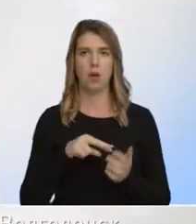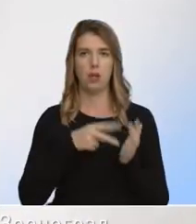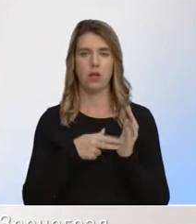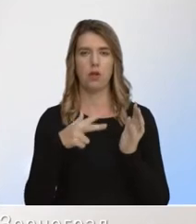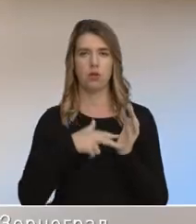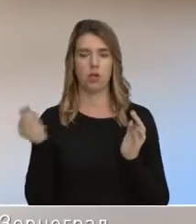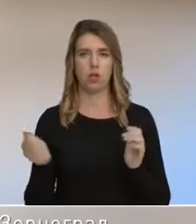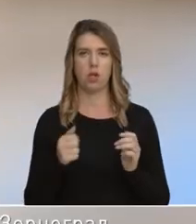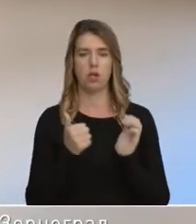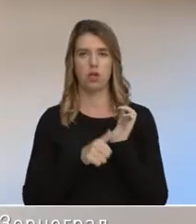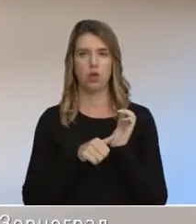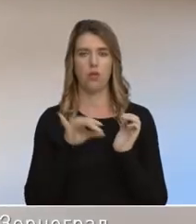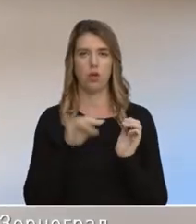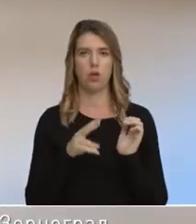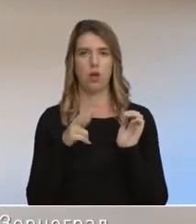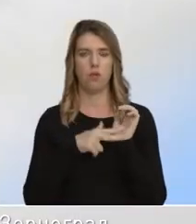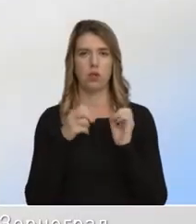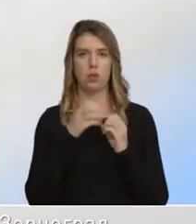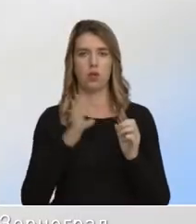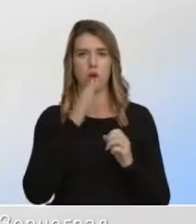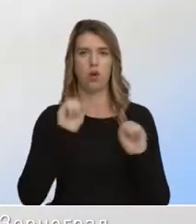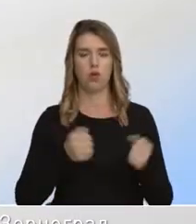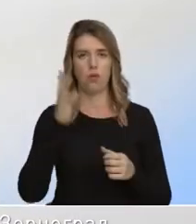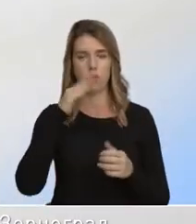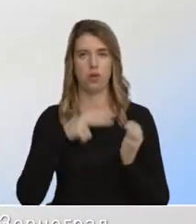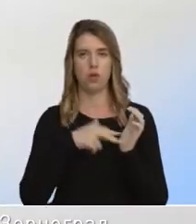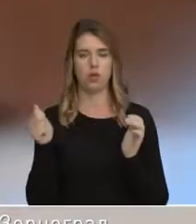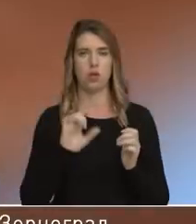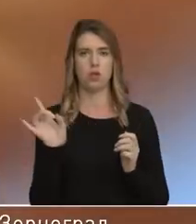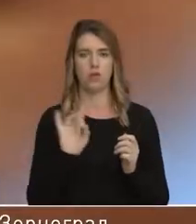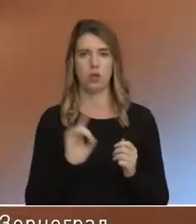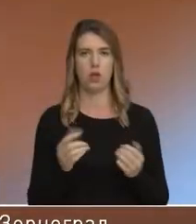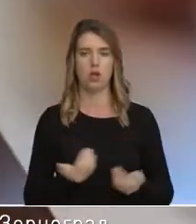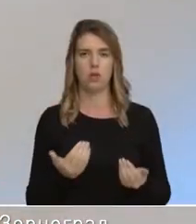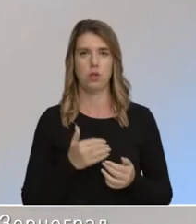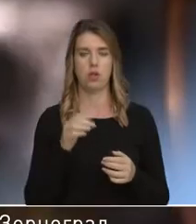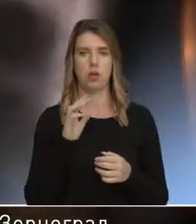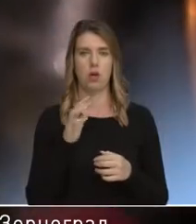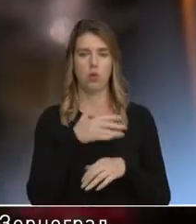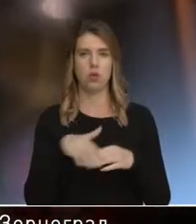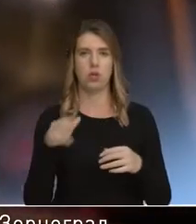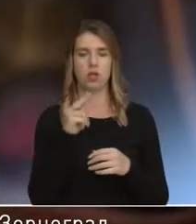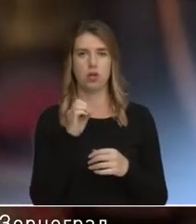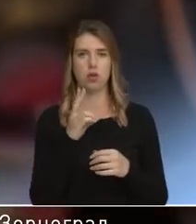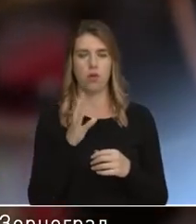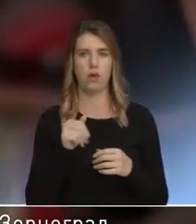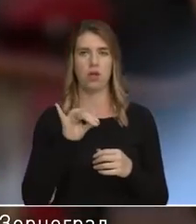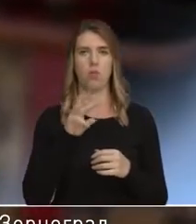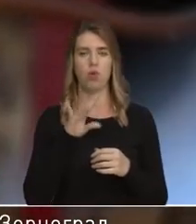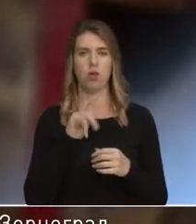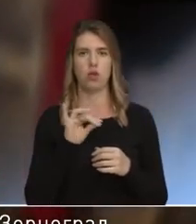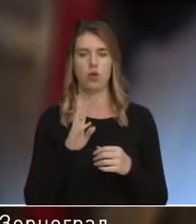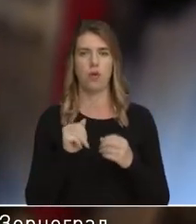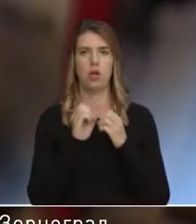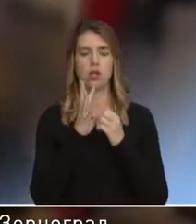Плановые отключения. 6 июля в 8:15 утра холодную воду отключат ростовчанам, живущим в границах улиц Ченцова и Мурлычева, а